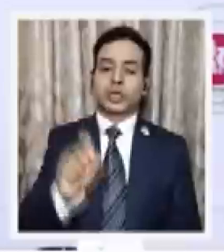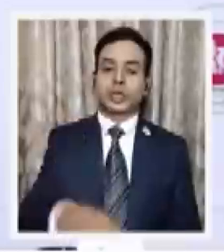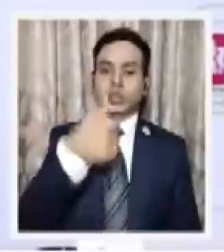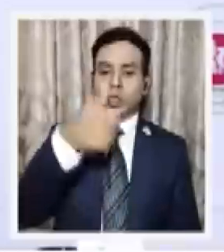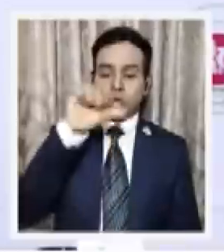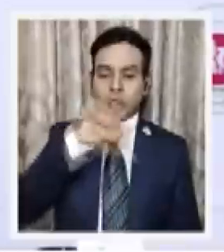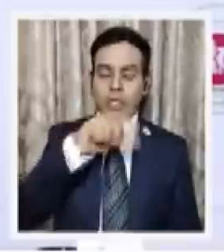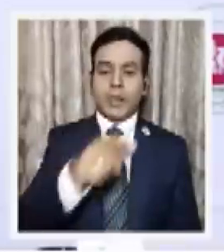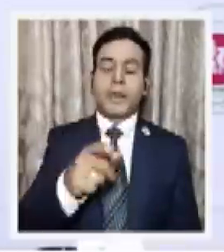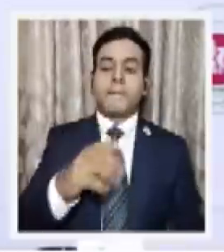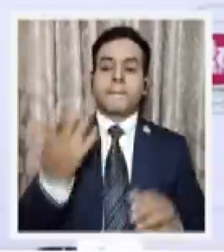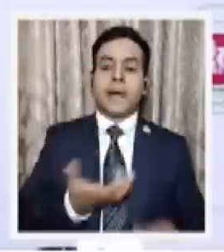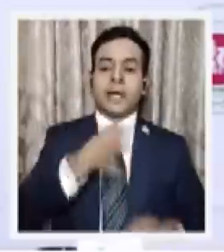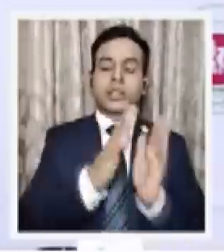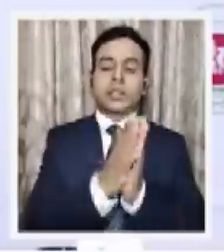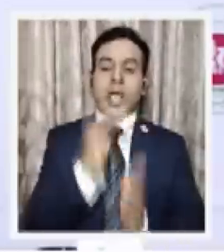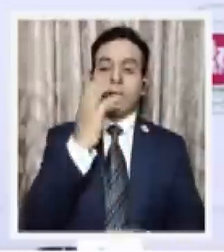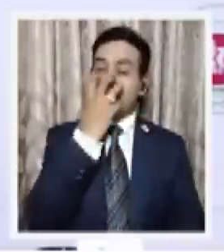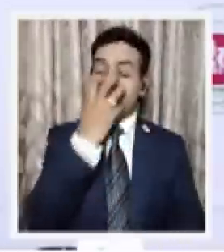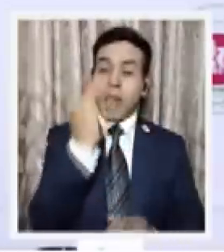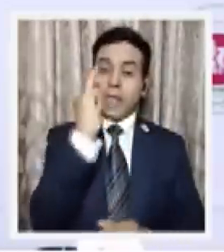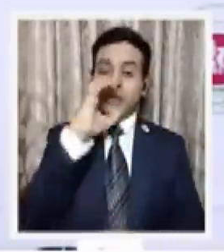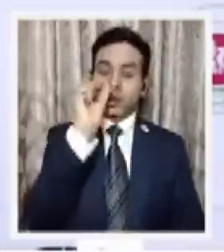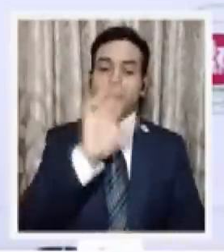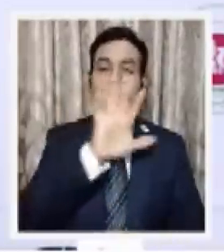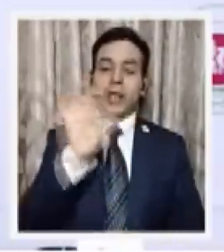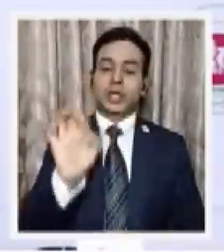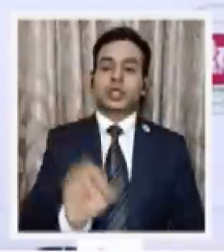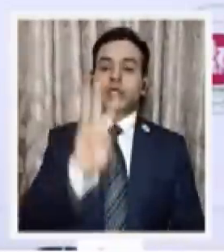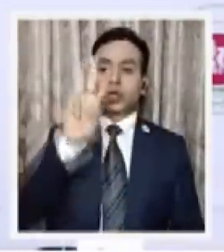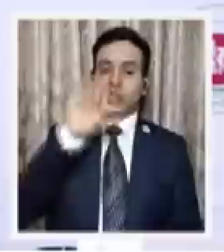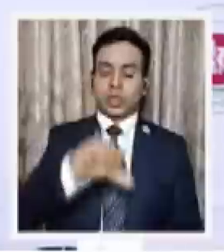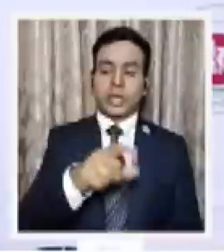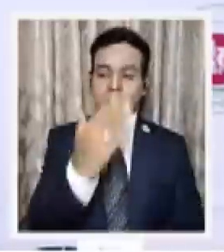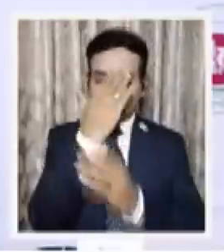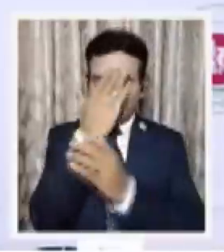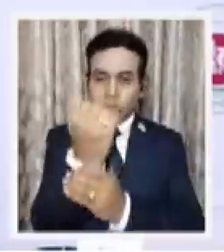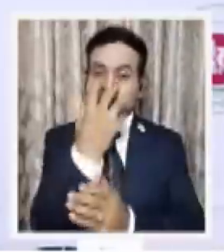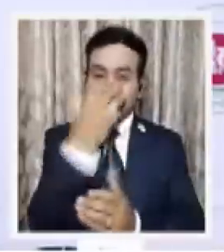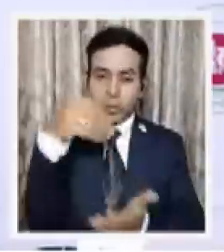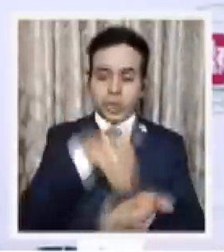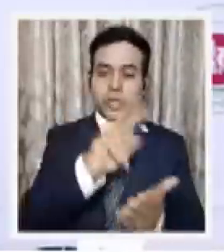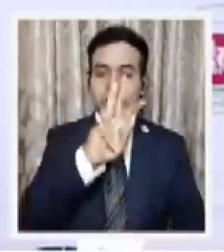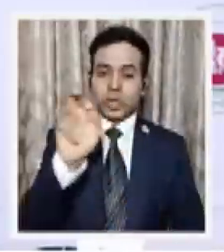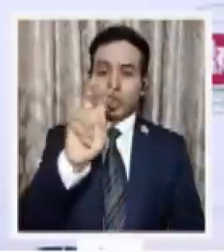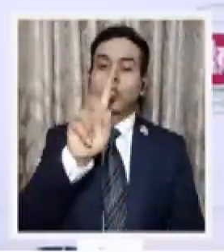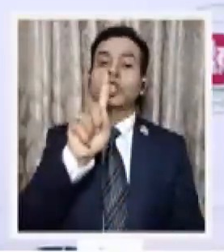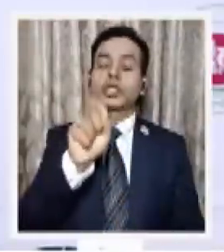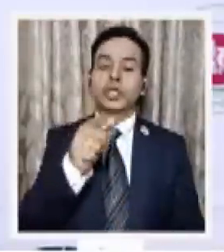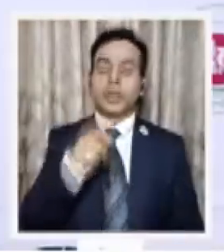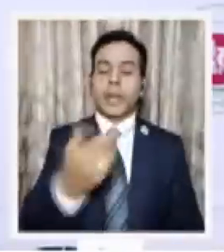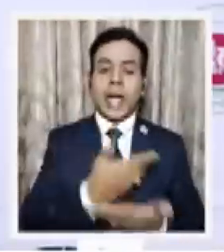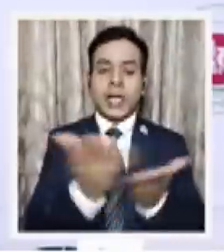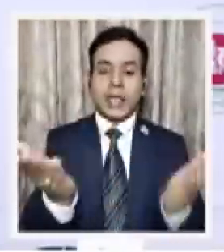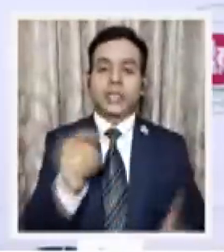সংখ্যা 539টি, রোগী ভর্তি আছেন 310 জন এবং শয্যা খালি আছে 229টি।